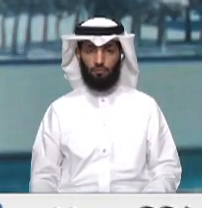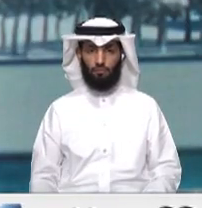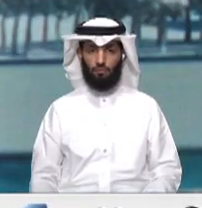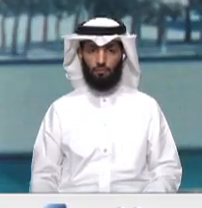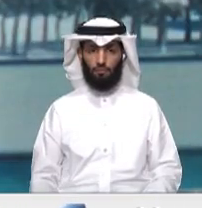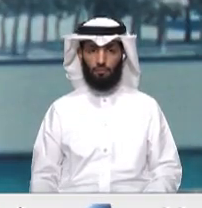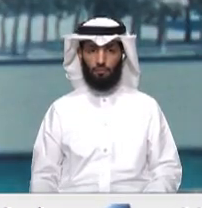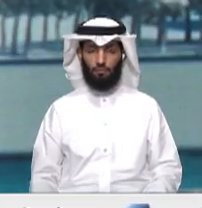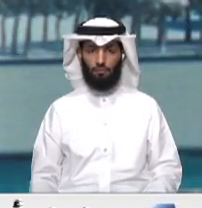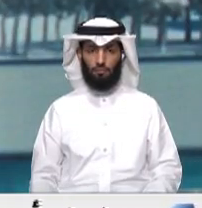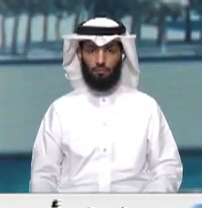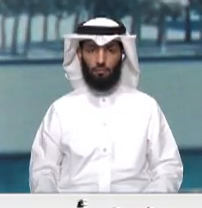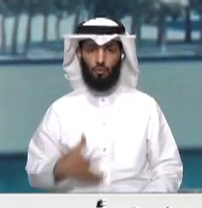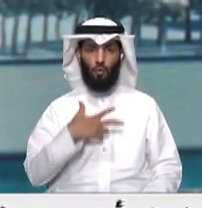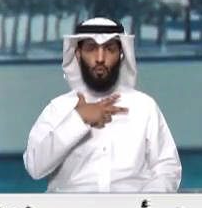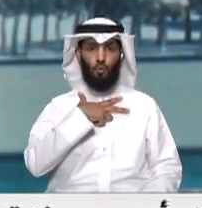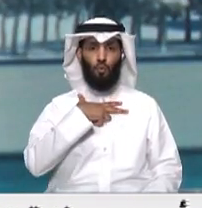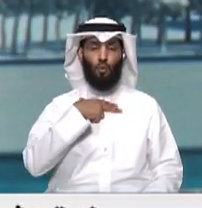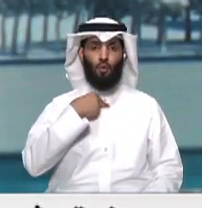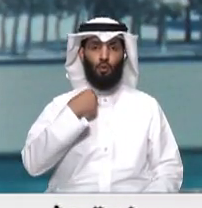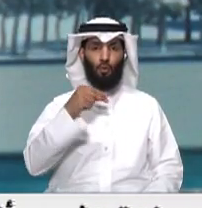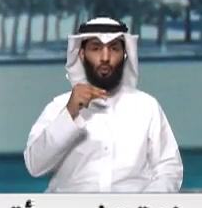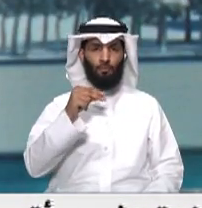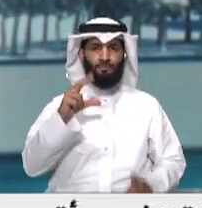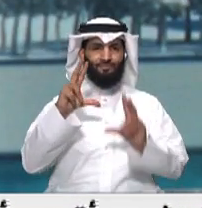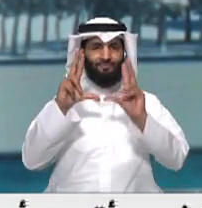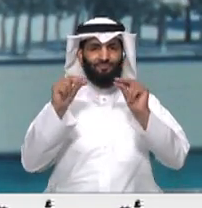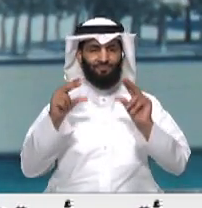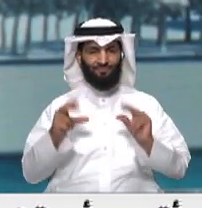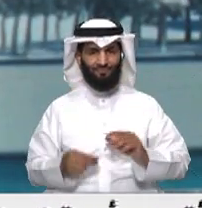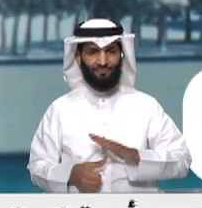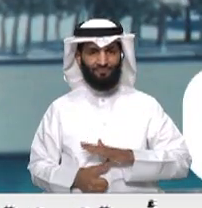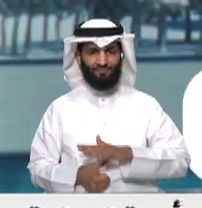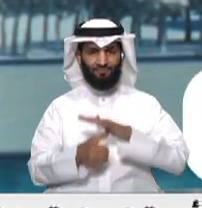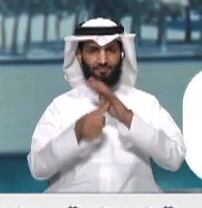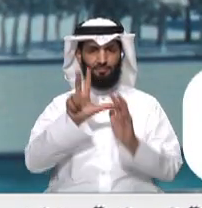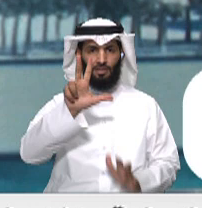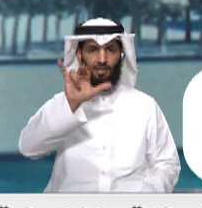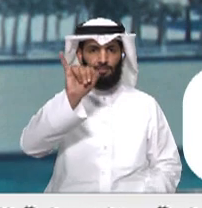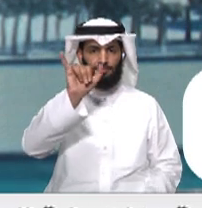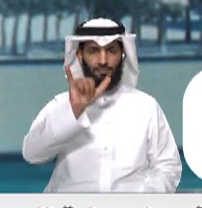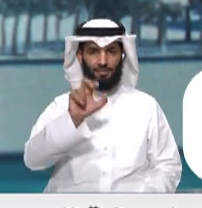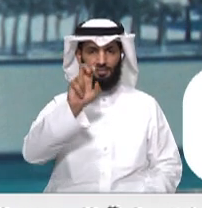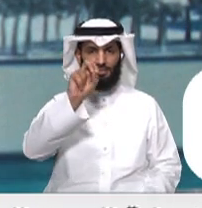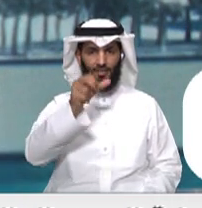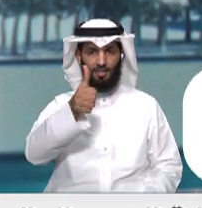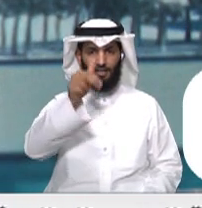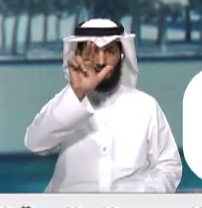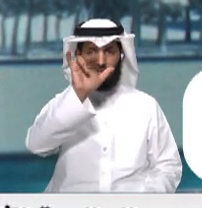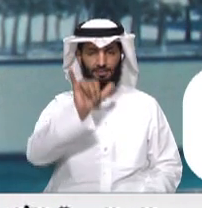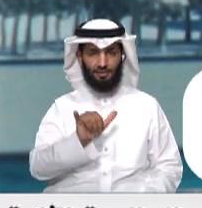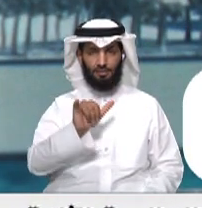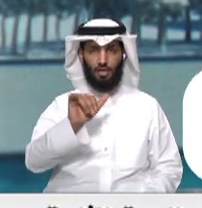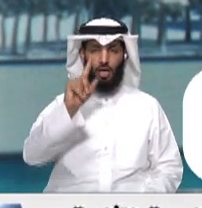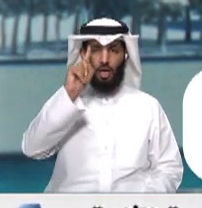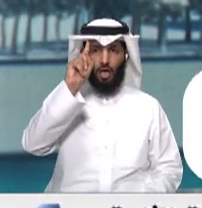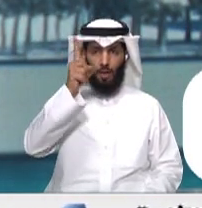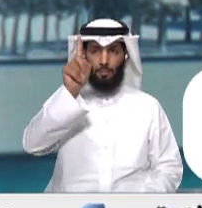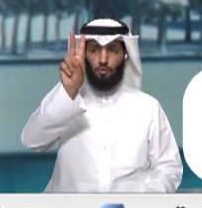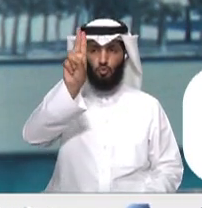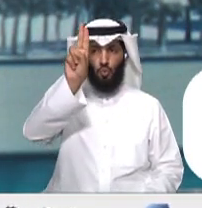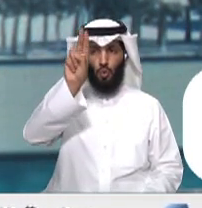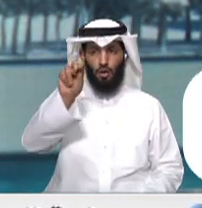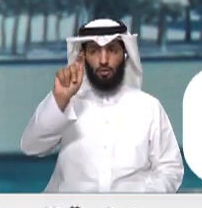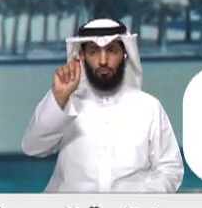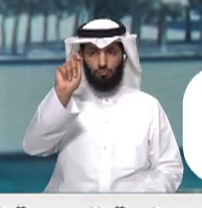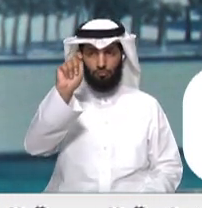هذا وطالب رئيس حكومة تصريف الأعمال اللبنانية نجيب ميقاتي اليوم مجلس الأمن باتخاذ قرار بوقف تام وفوري لإطلاق